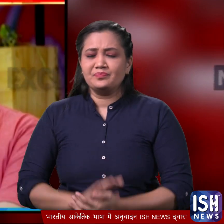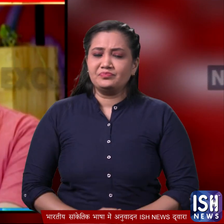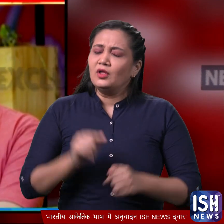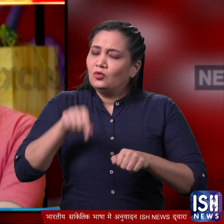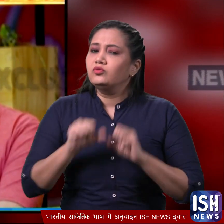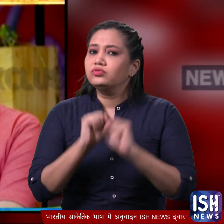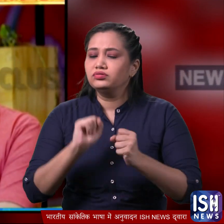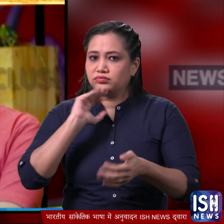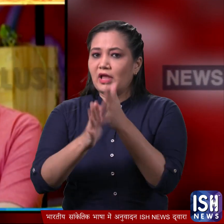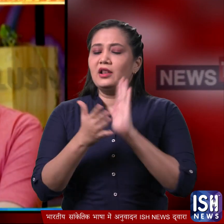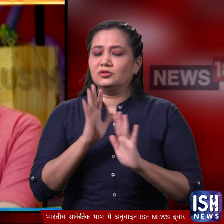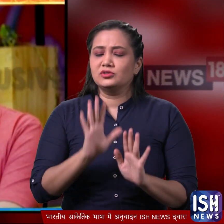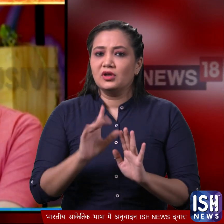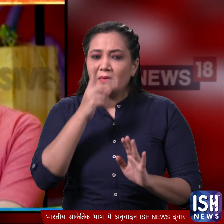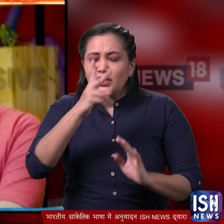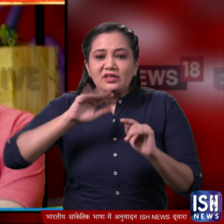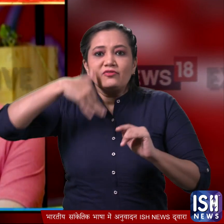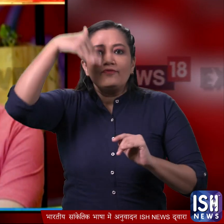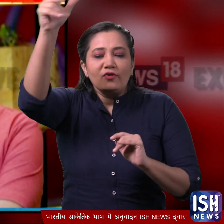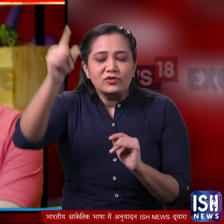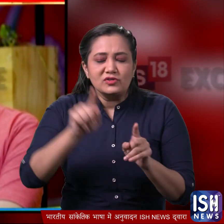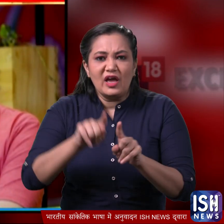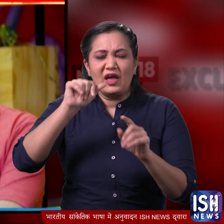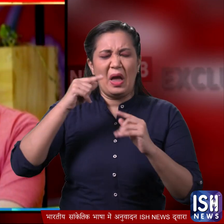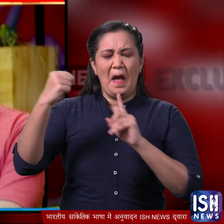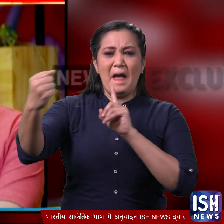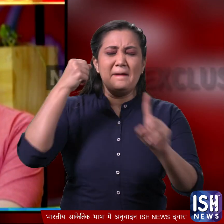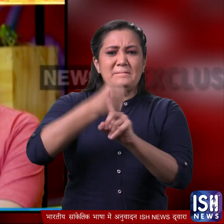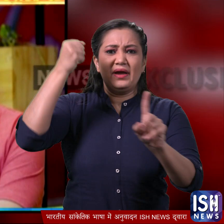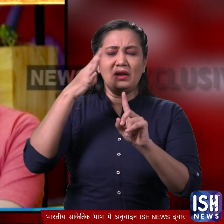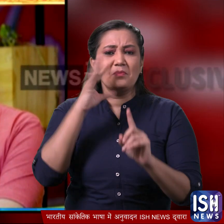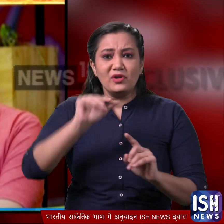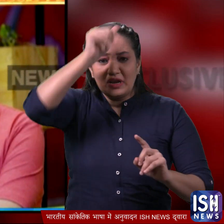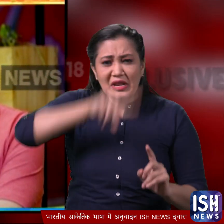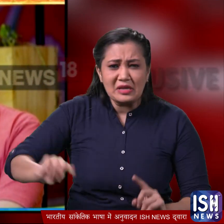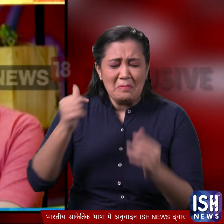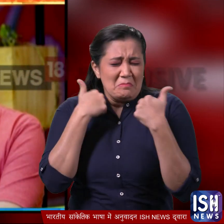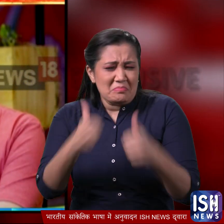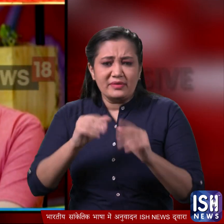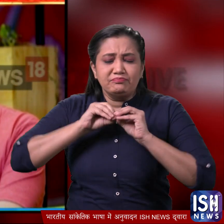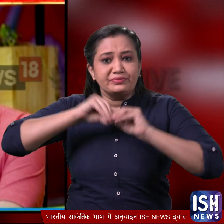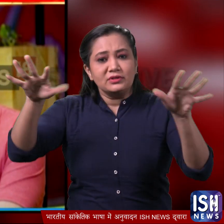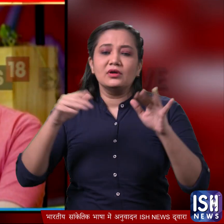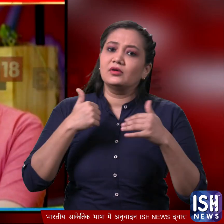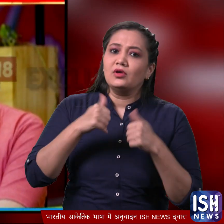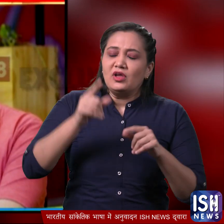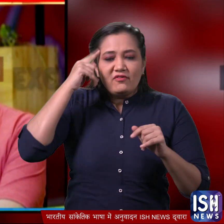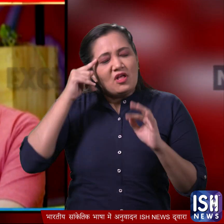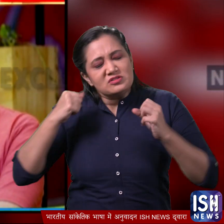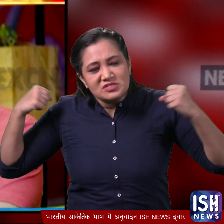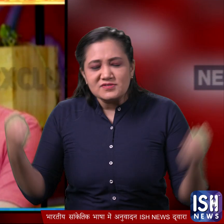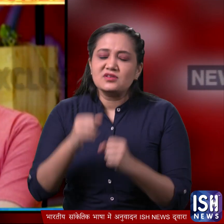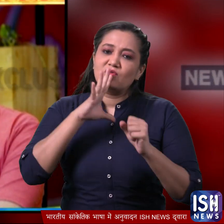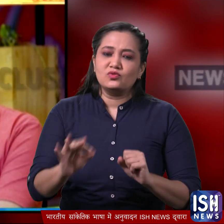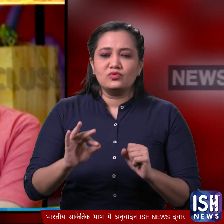थी। This was extremely challenging, but when you see the big picture, the impact it will have on the future of India, it motivates us to